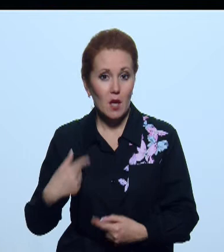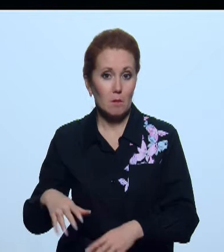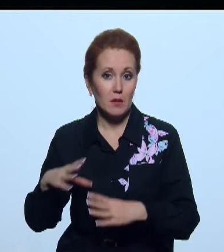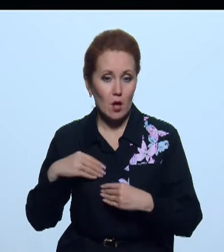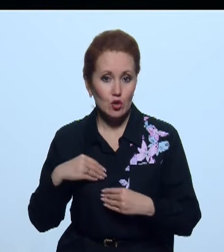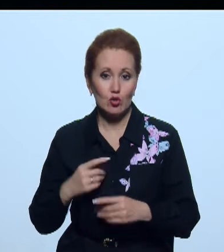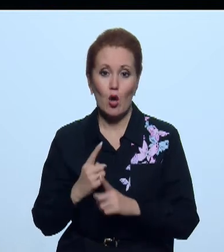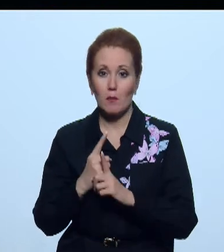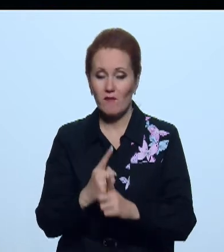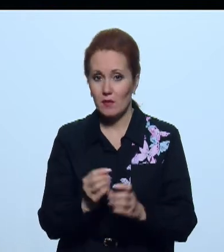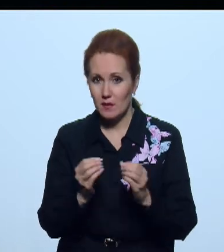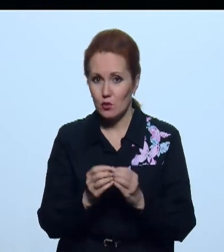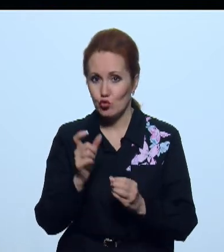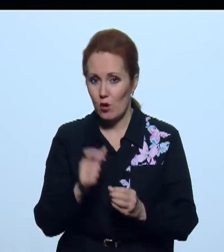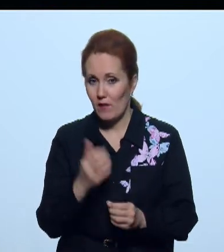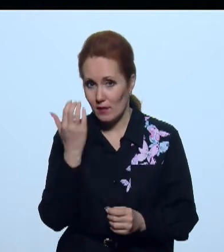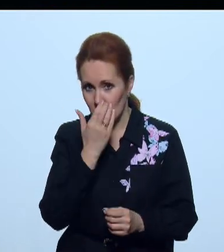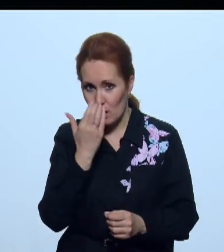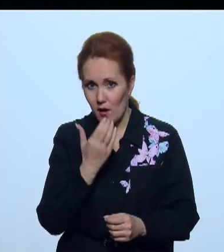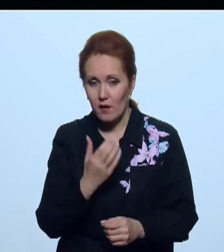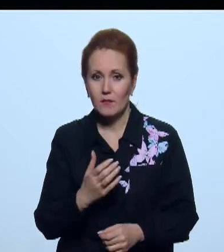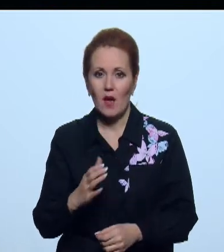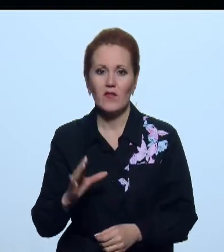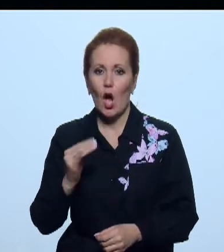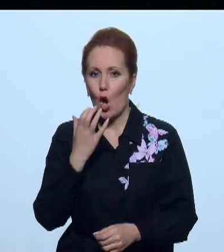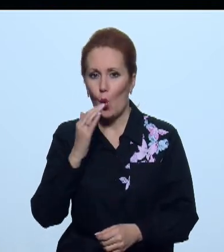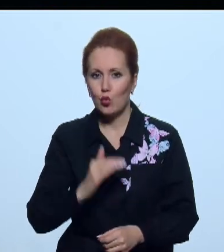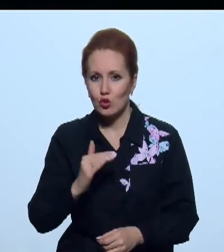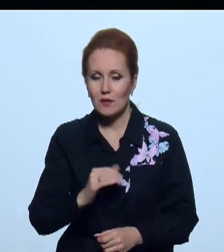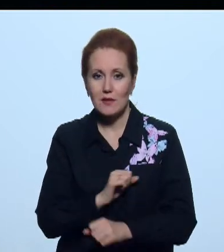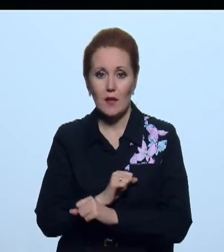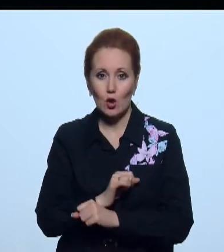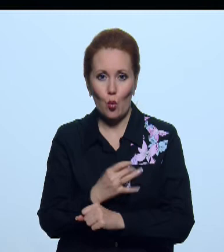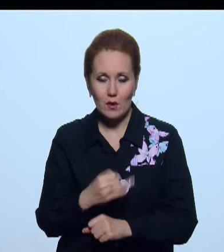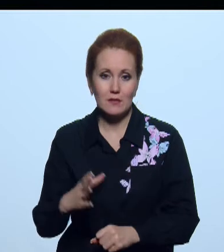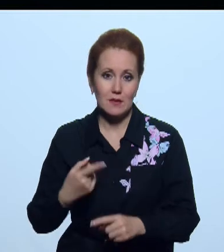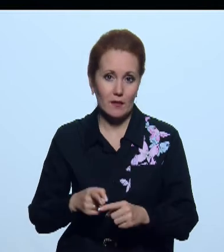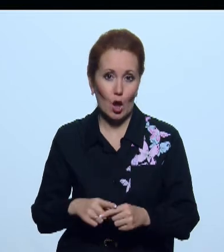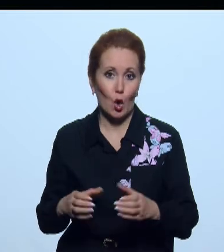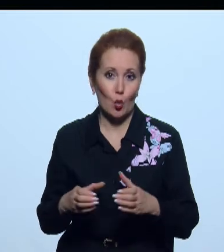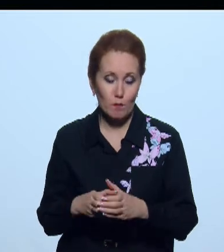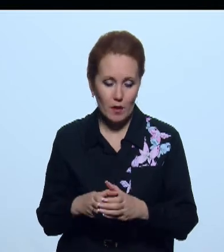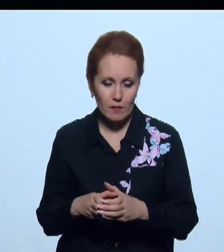сопроводить 10 человек незрячих в южный санаторий. И вот мы с этой группой